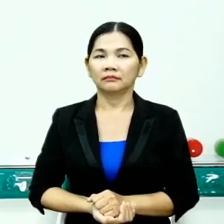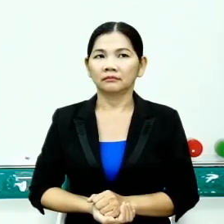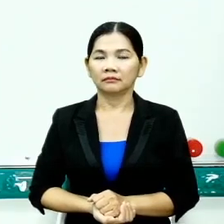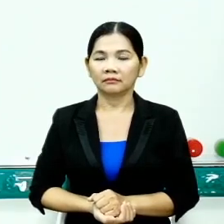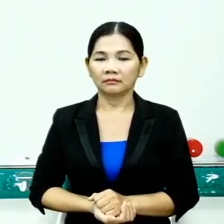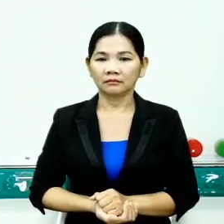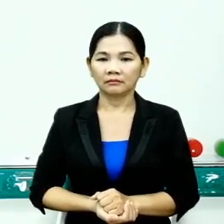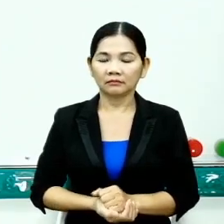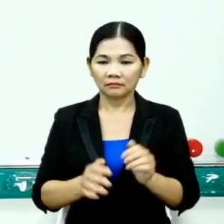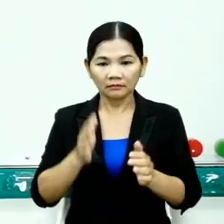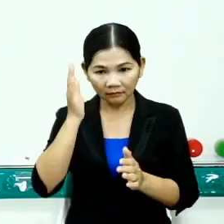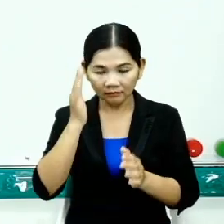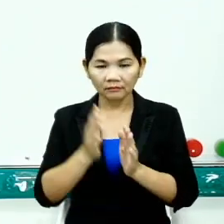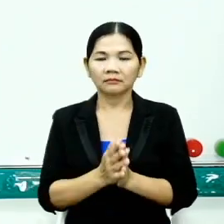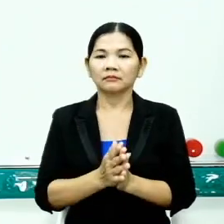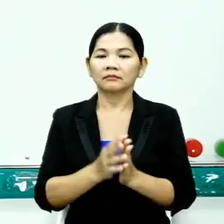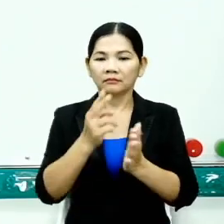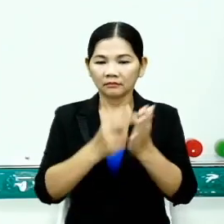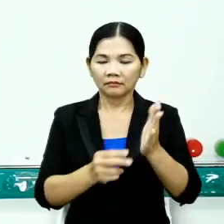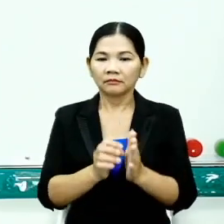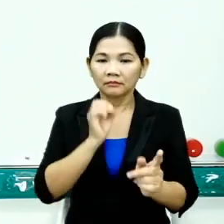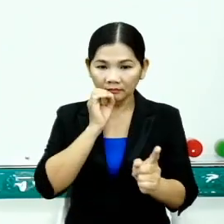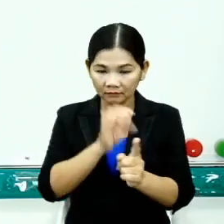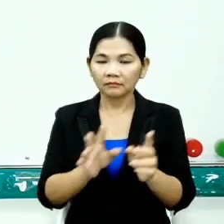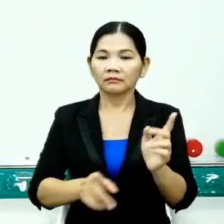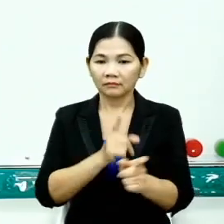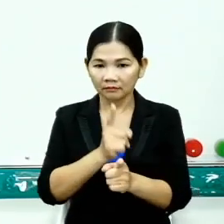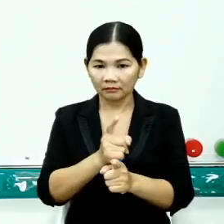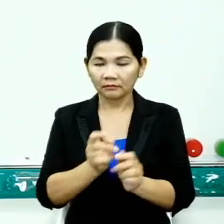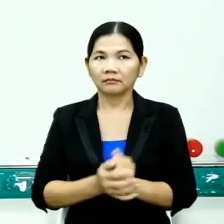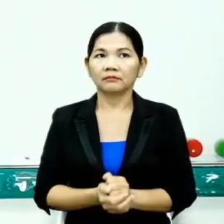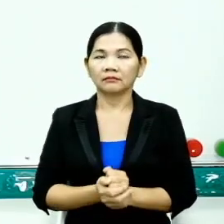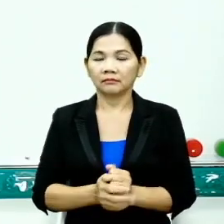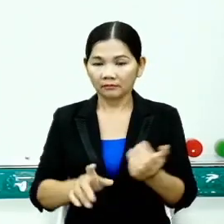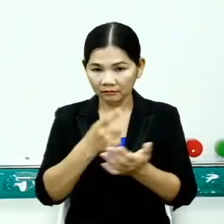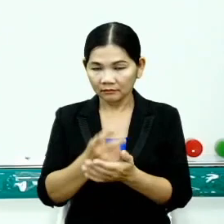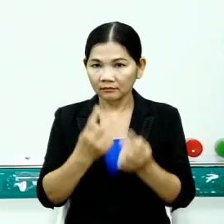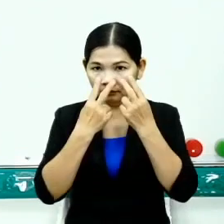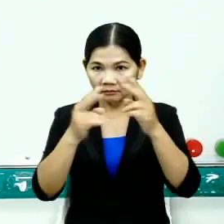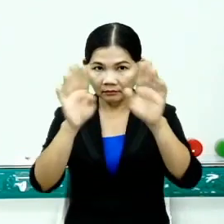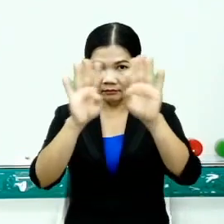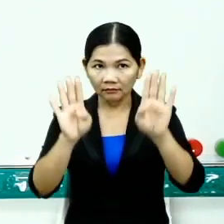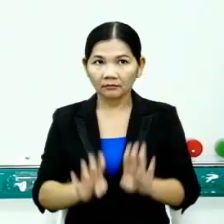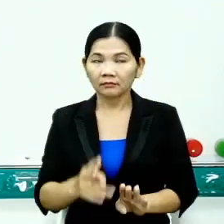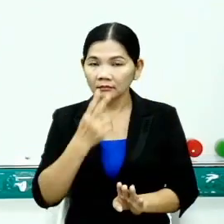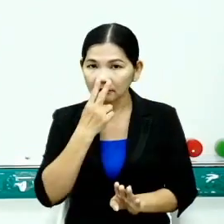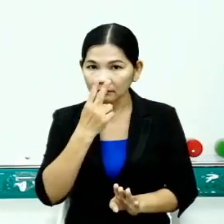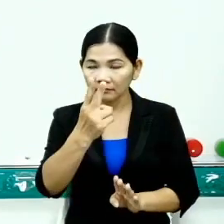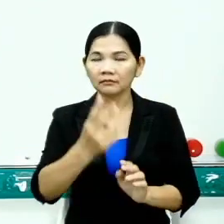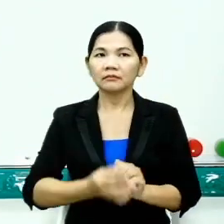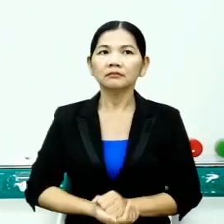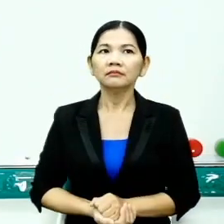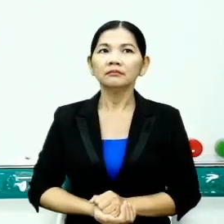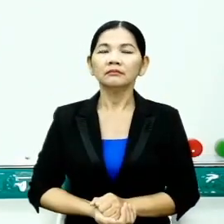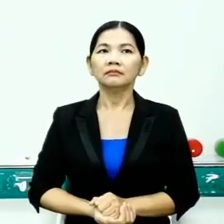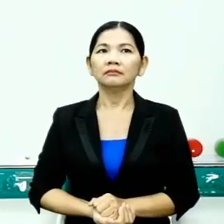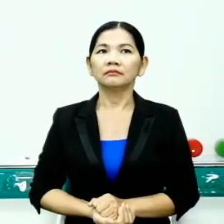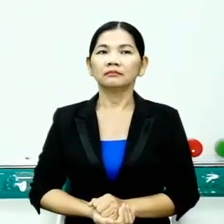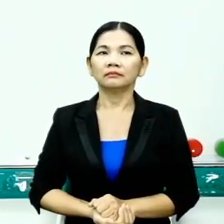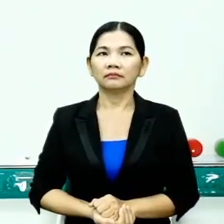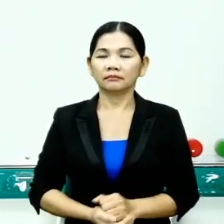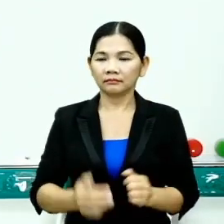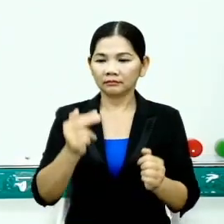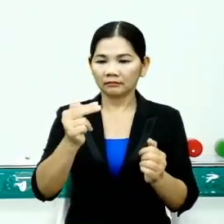តោះឥឡូវនេះកូនចង់ដឹងទេតើអ្វីដែលកូនប្រាប់អ្នកគ្រូត្រឹមត្រូវអត់ចូលរួមសង្កេតមើលលើក្តារខៀនទាំងអស់គ្នាចាទីតៃស